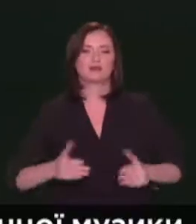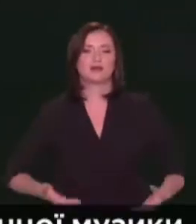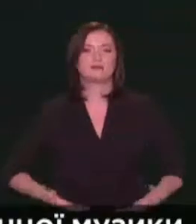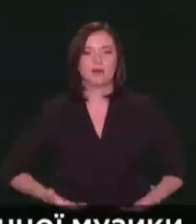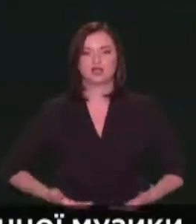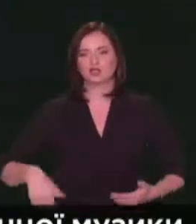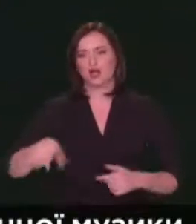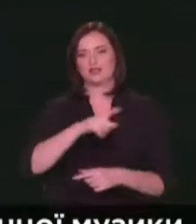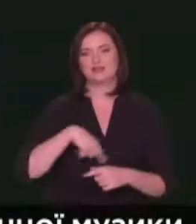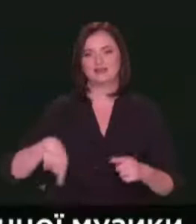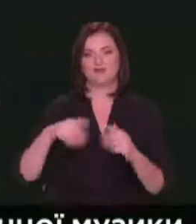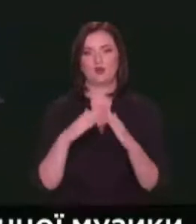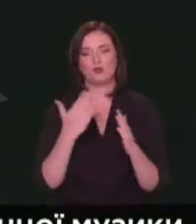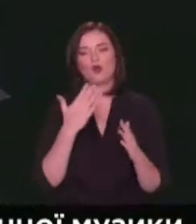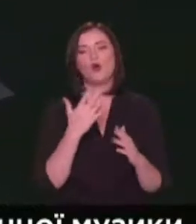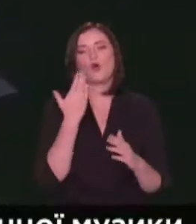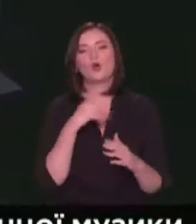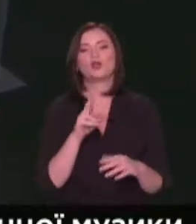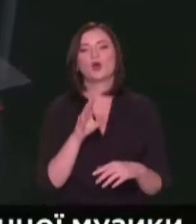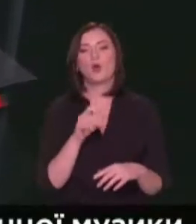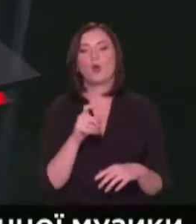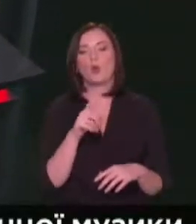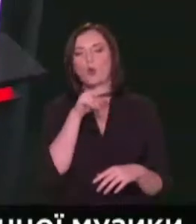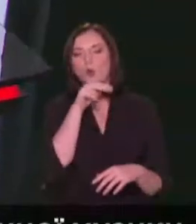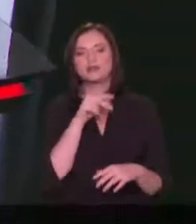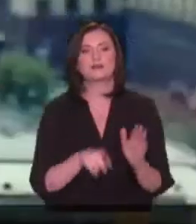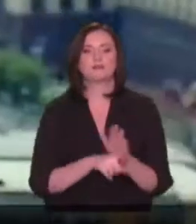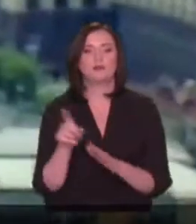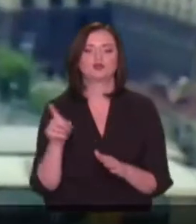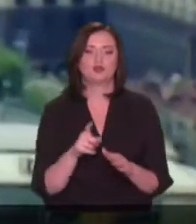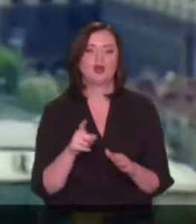навколишніх будинків, особливо тоді, коли, знаєш, кози починають обстріли своїми кульками. Кульками, точно.